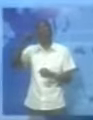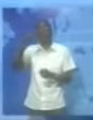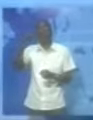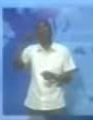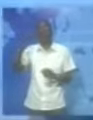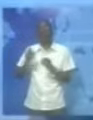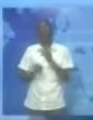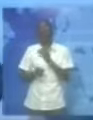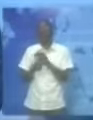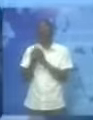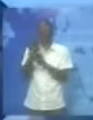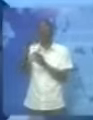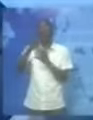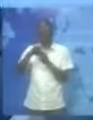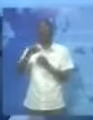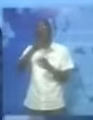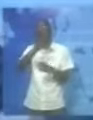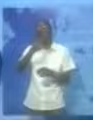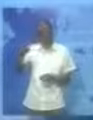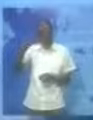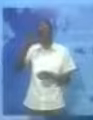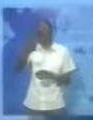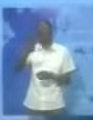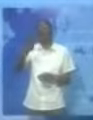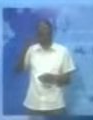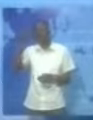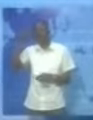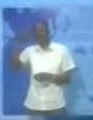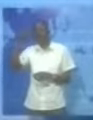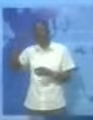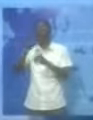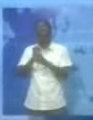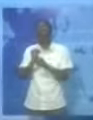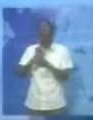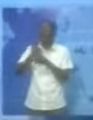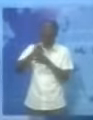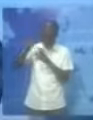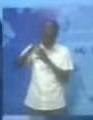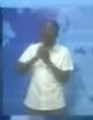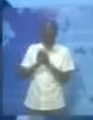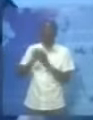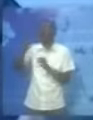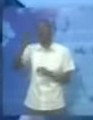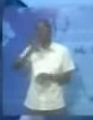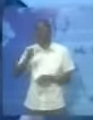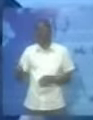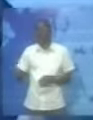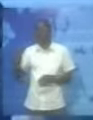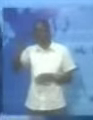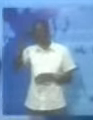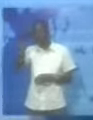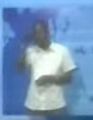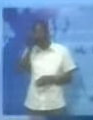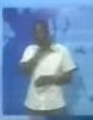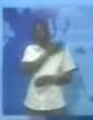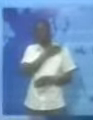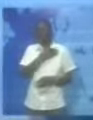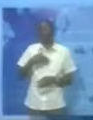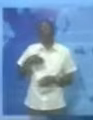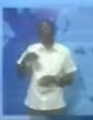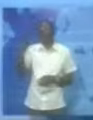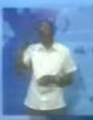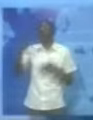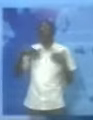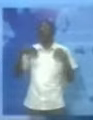du Burkina. 140 agents ont reçu une formation ici même à Ouagadougou. Le ministère de la Santé et la Chine Taïwan